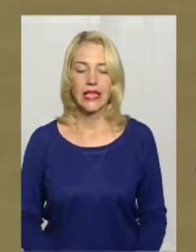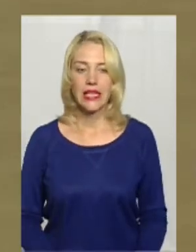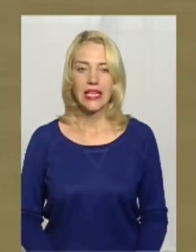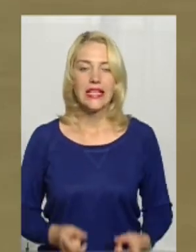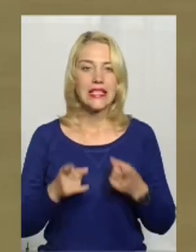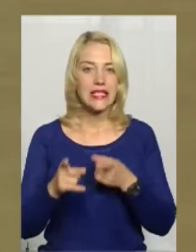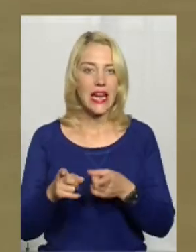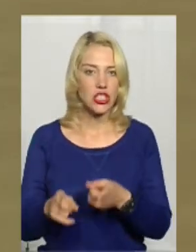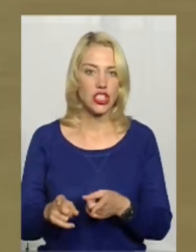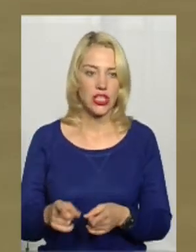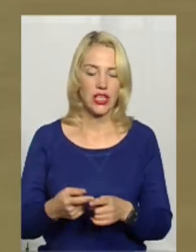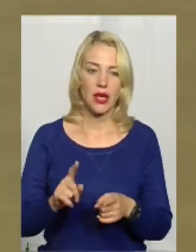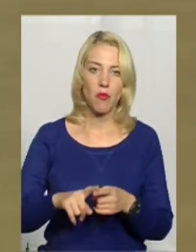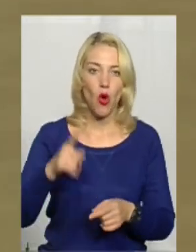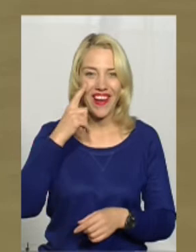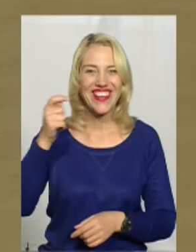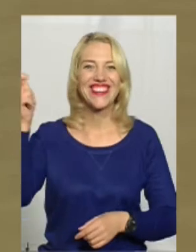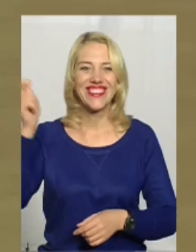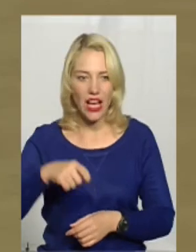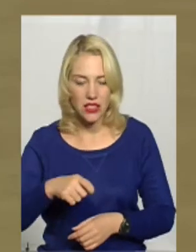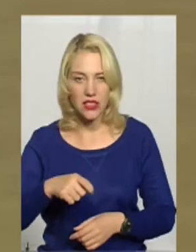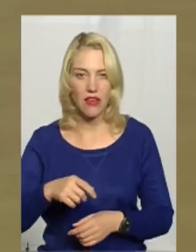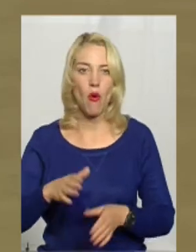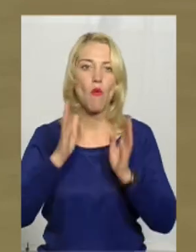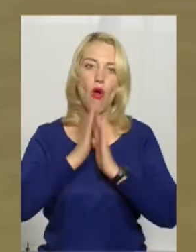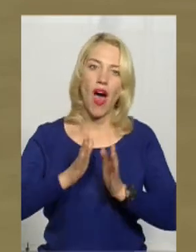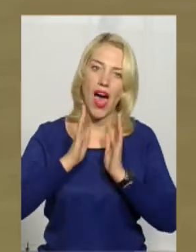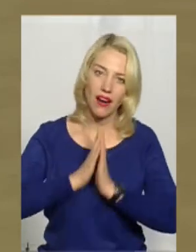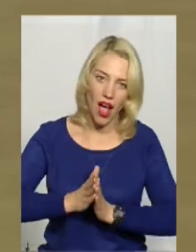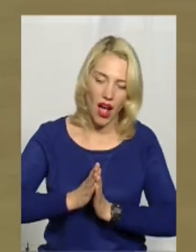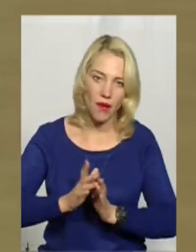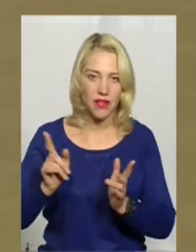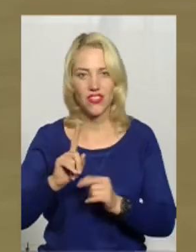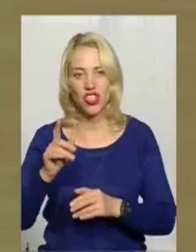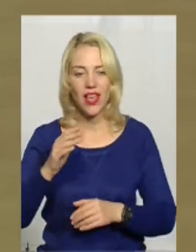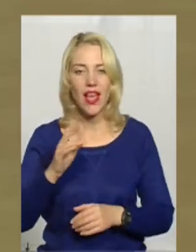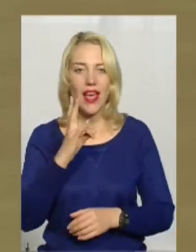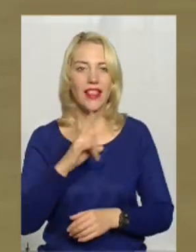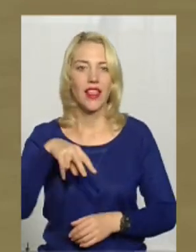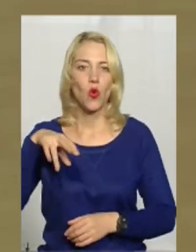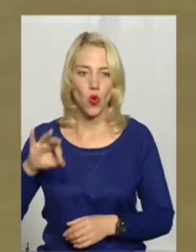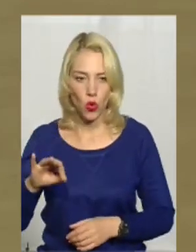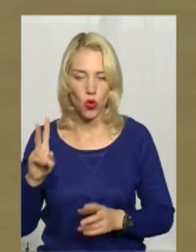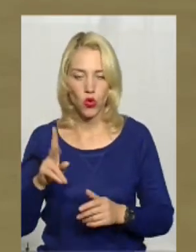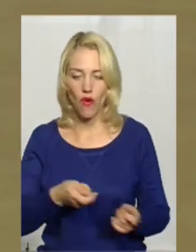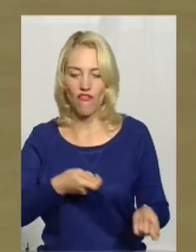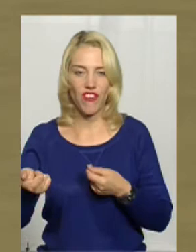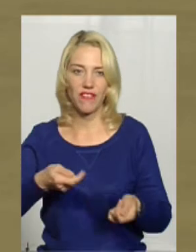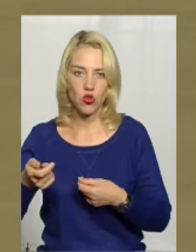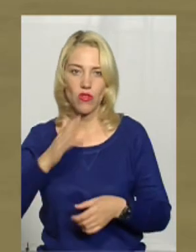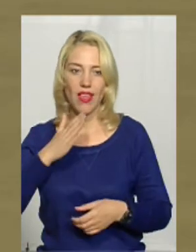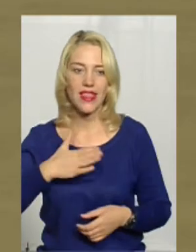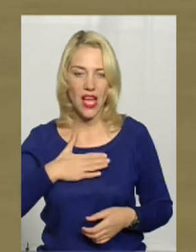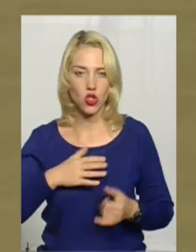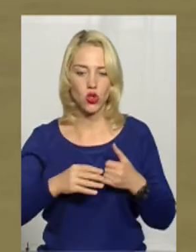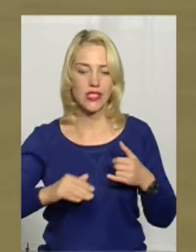Страшилки про китайців, про арабів чи про інопланетянів, які вивезуть нашу землю